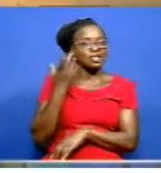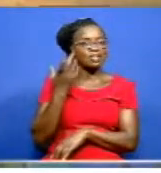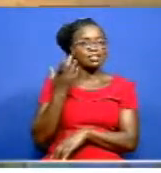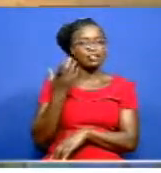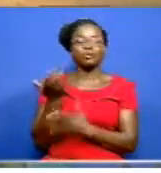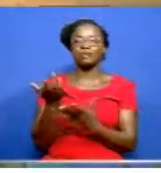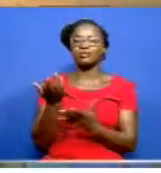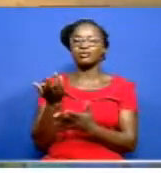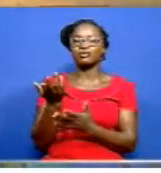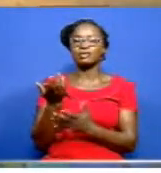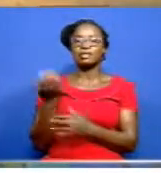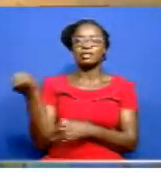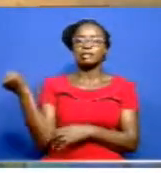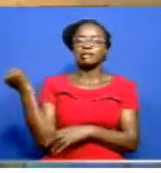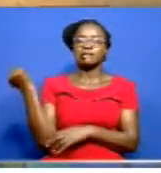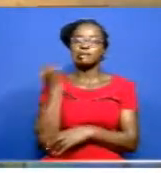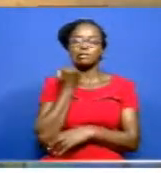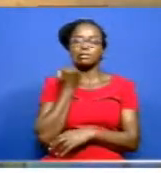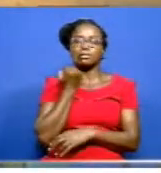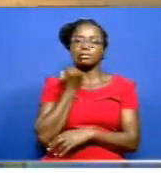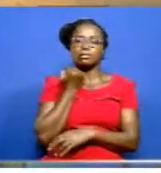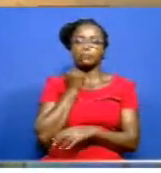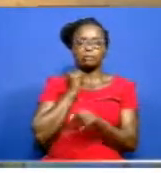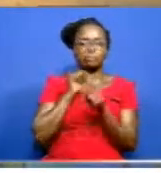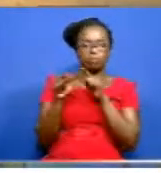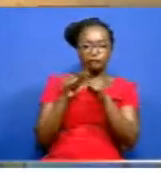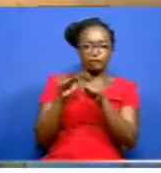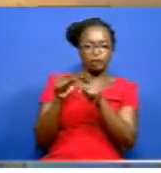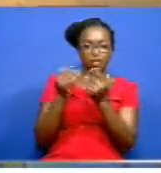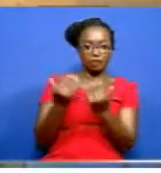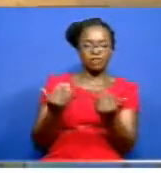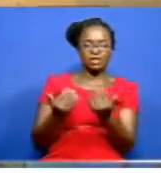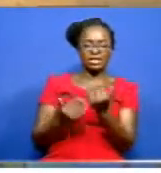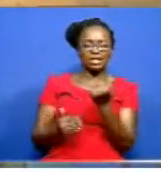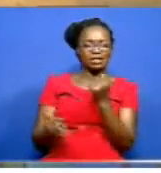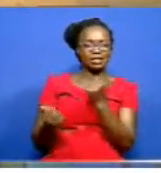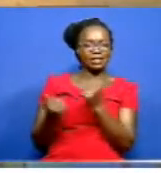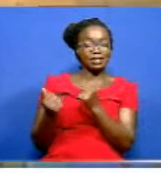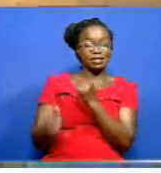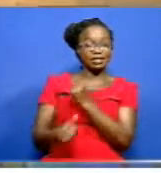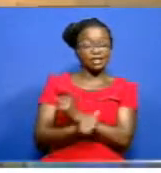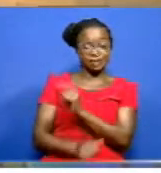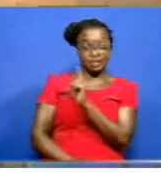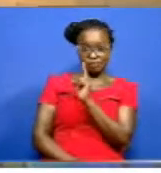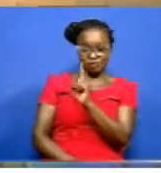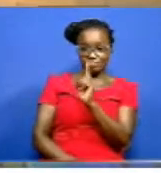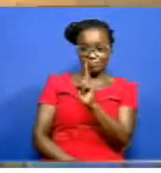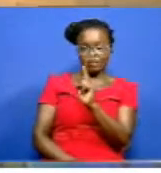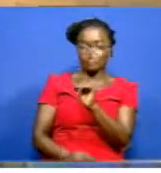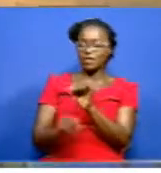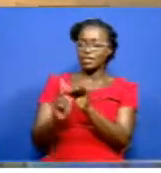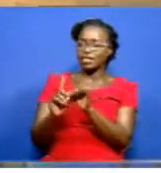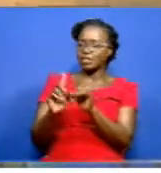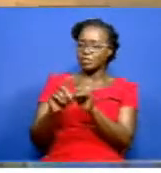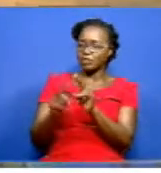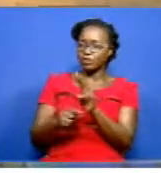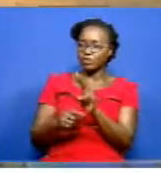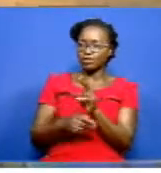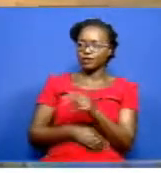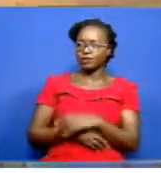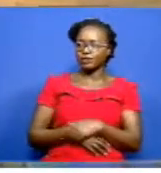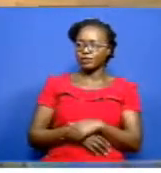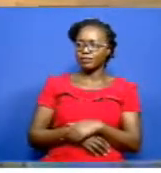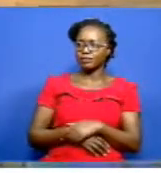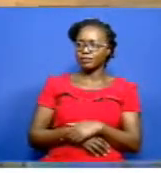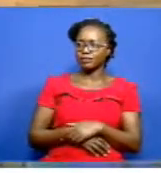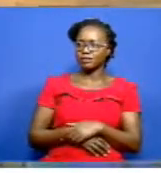umemdunga mtoto kuzuna, una blame huyu mtoto. Sasa hiyo ni adhari moja. Ingine ni hiyo tulikuwa tunasema kuchukua moyo wako,